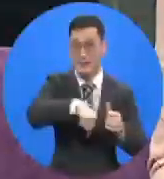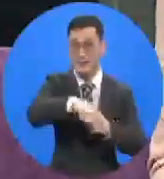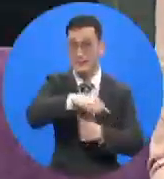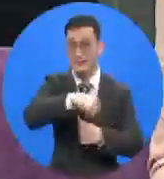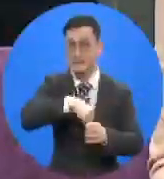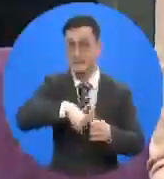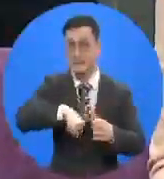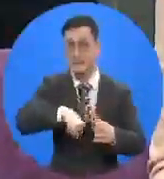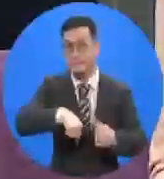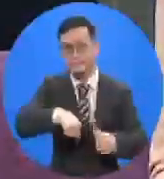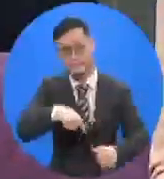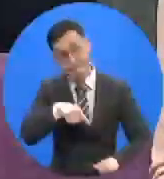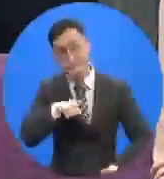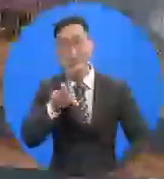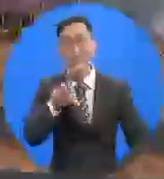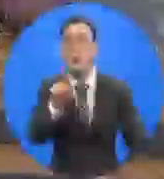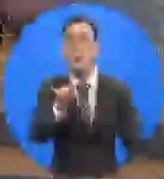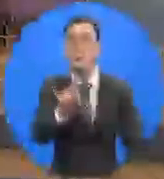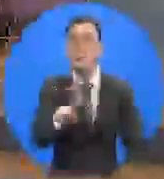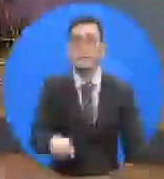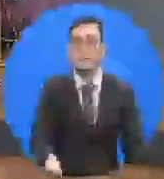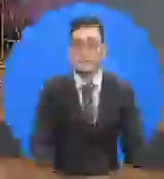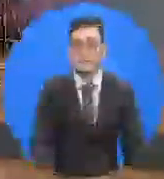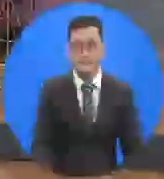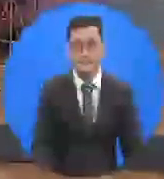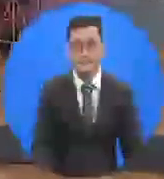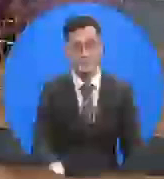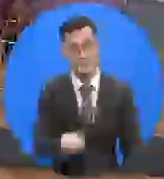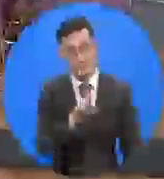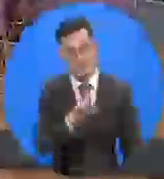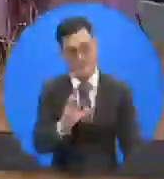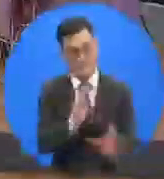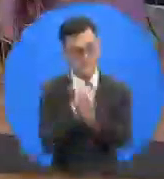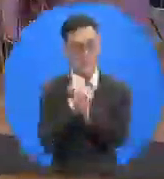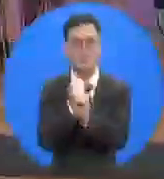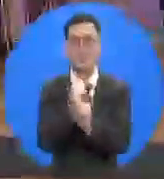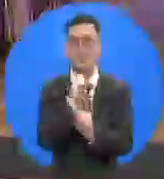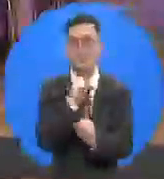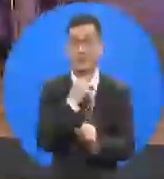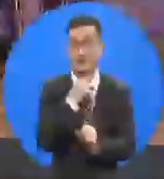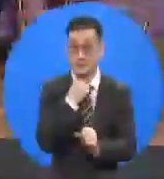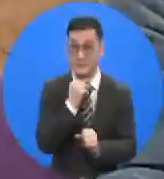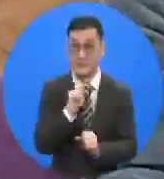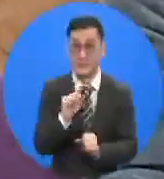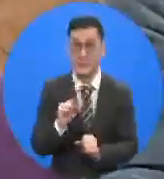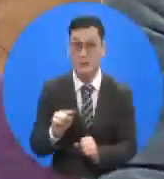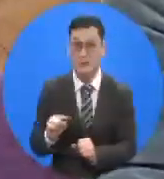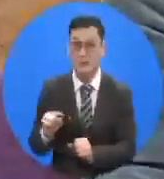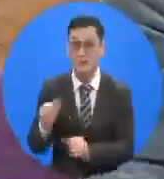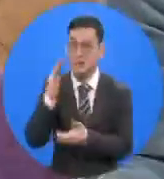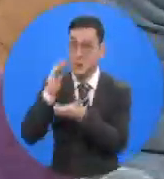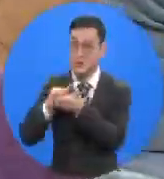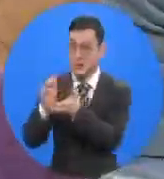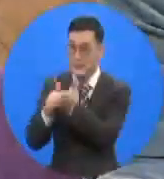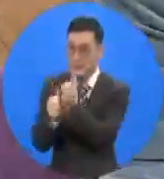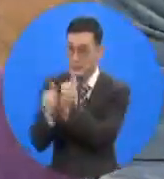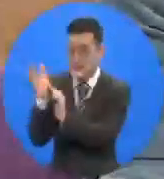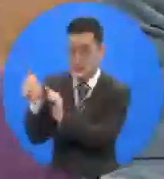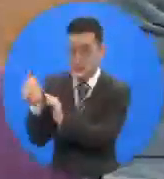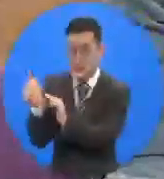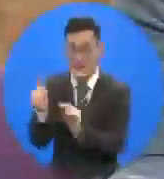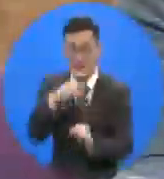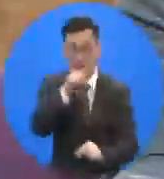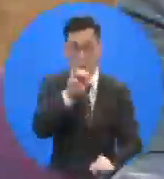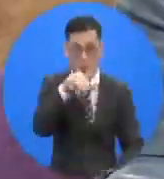어떻습니까? 그렇습니다. 이 얘기를 한마디로 얘기한다고 하면은 청와대 비서실장이 송철호